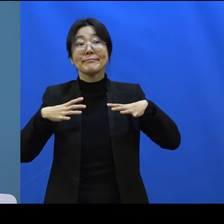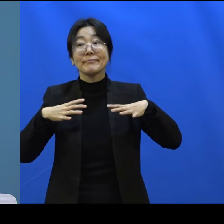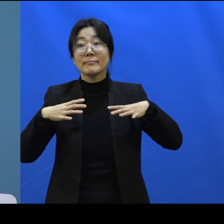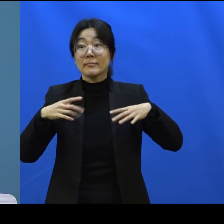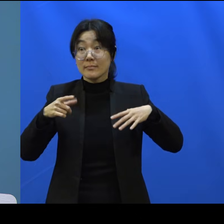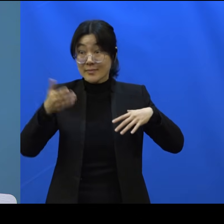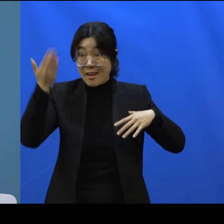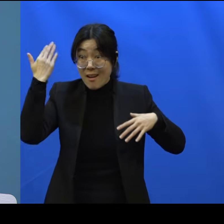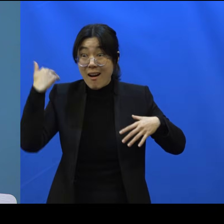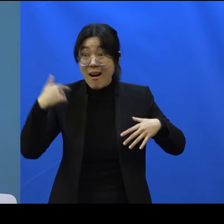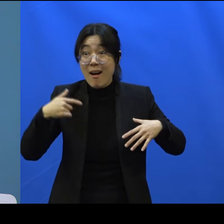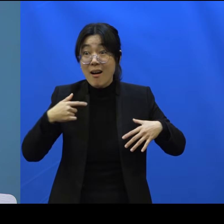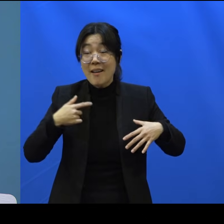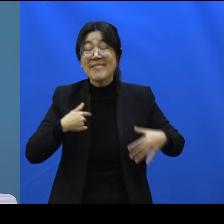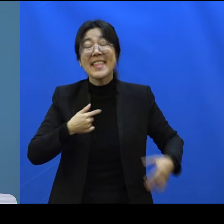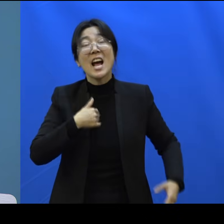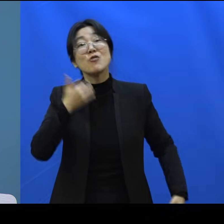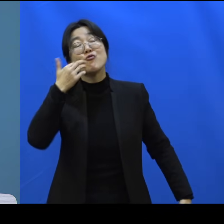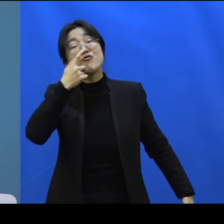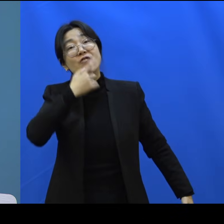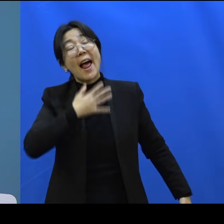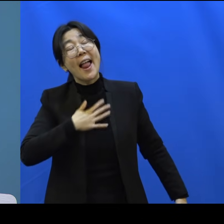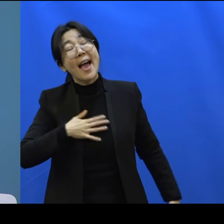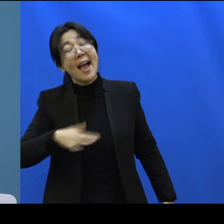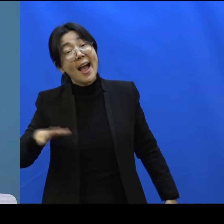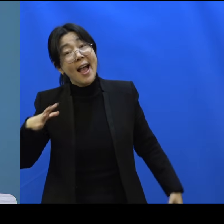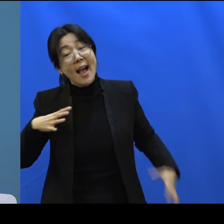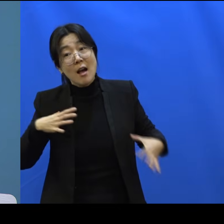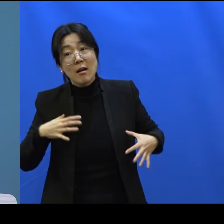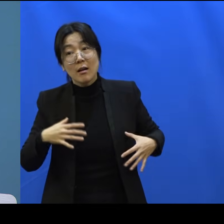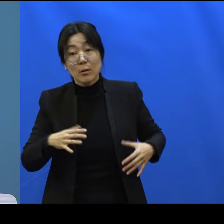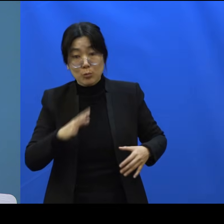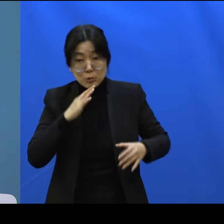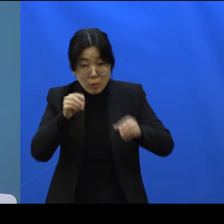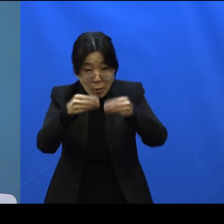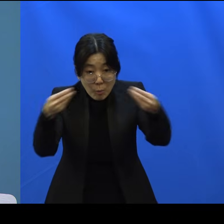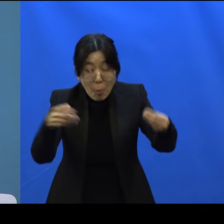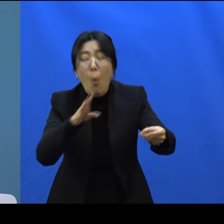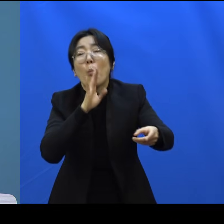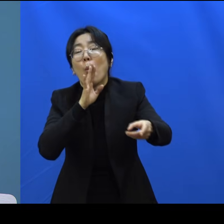바울은 그 이력서를 보면 자랑거리들이 꽤 많아요.